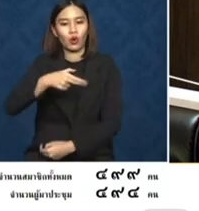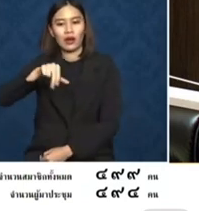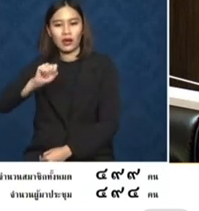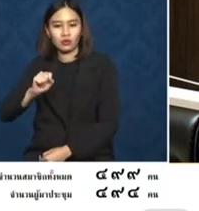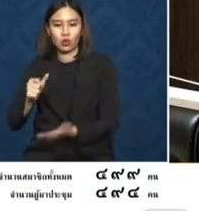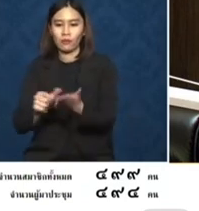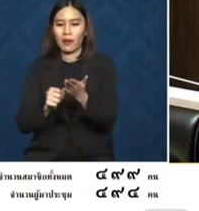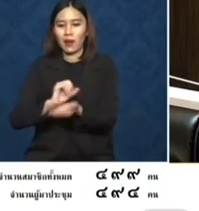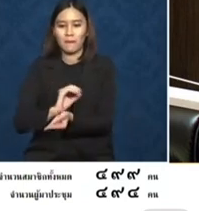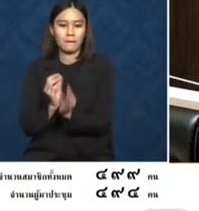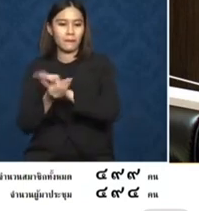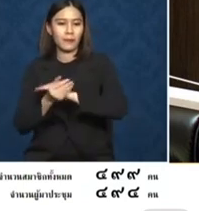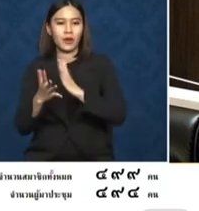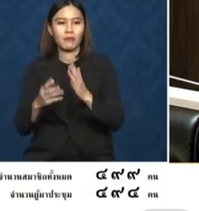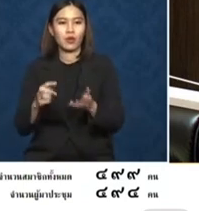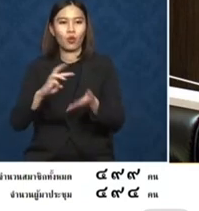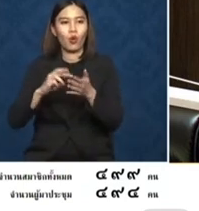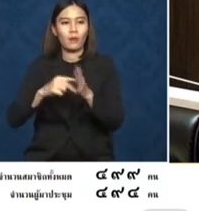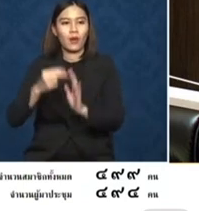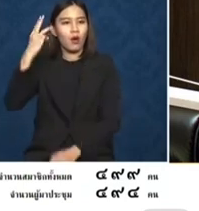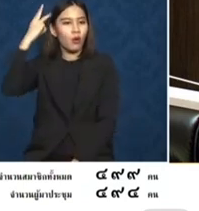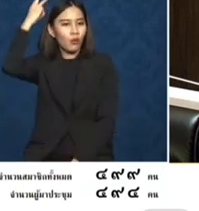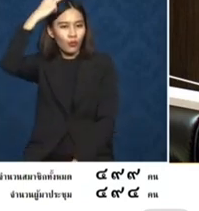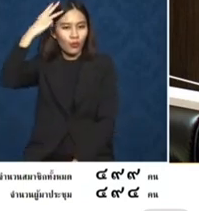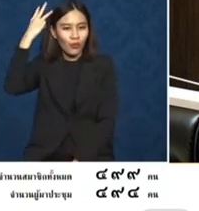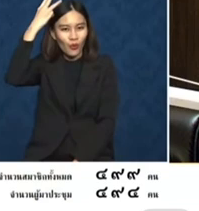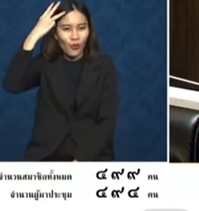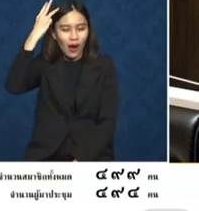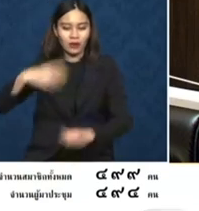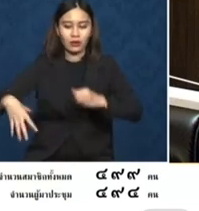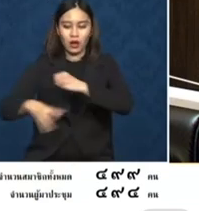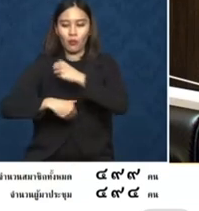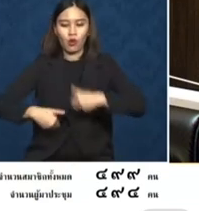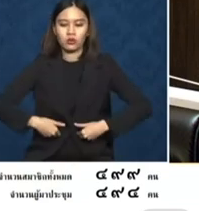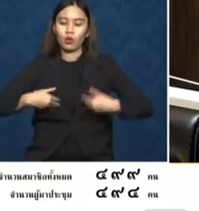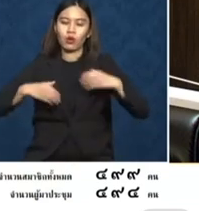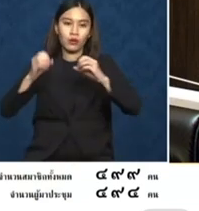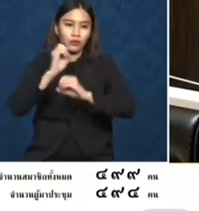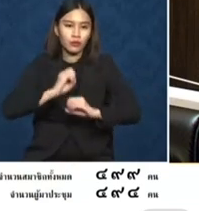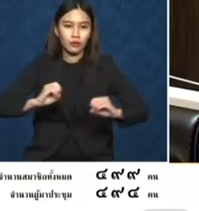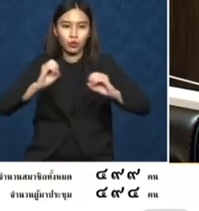ที่ไมได้ประปุงเป็นหักสูรร้างสมองขโมยเวลาชีวิตไปอย่สูญเปล่